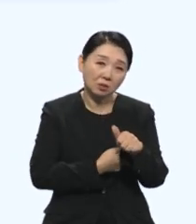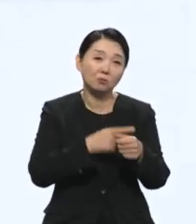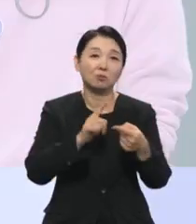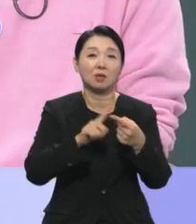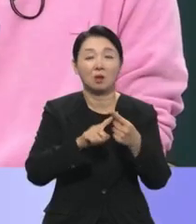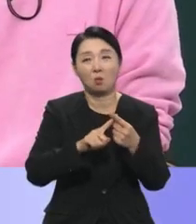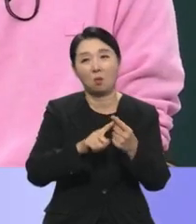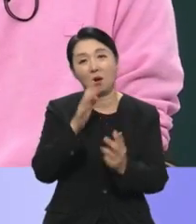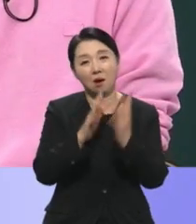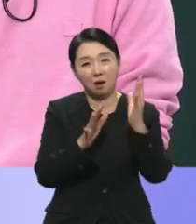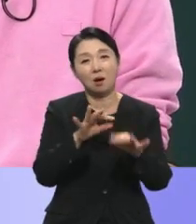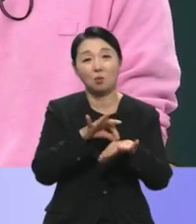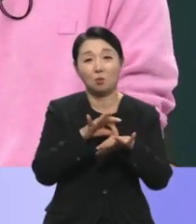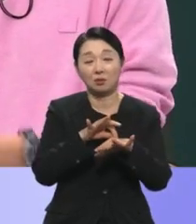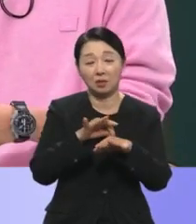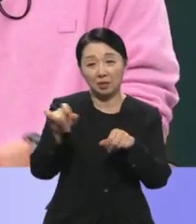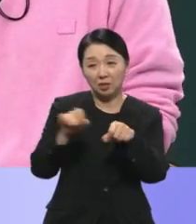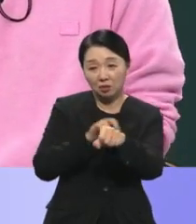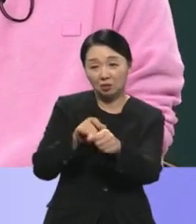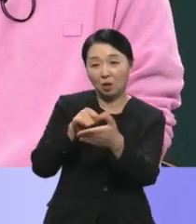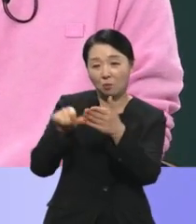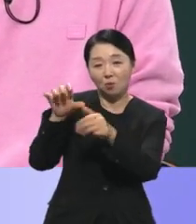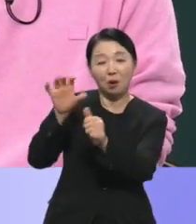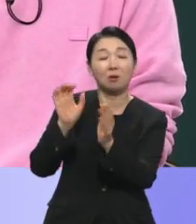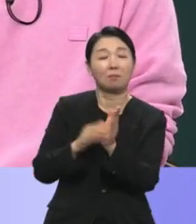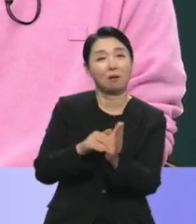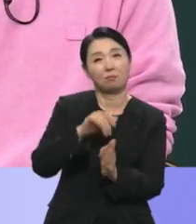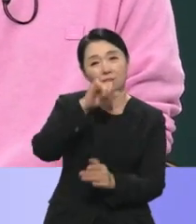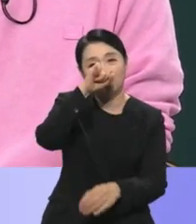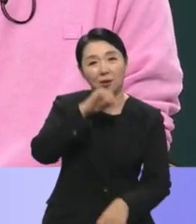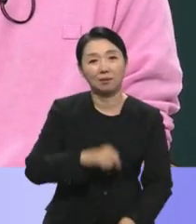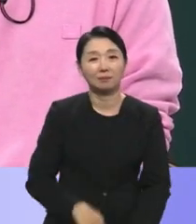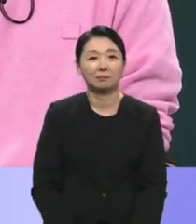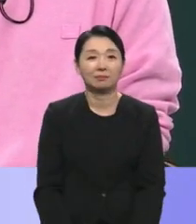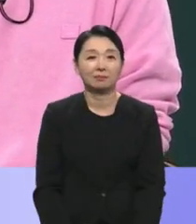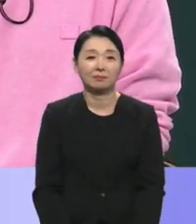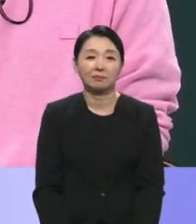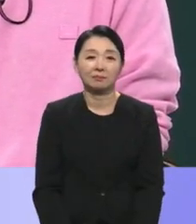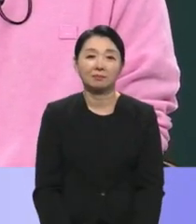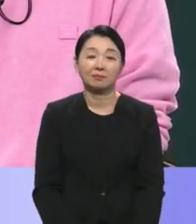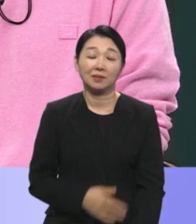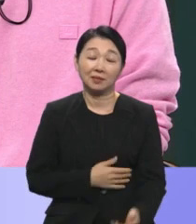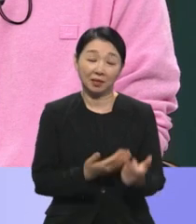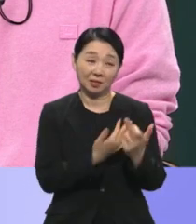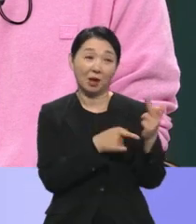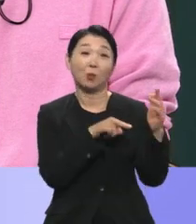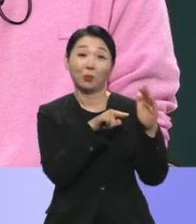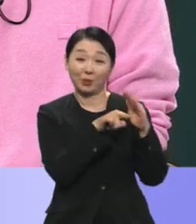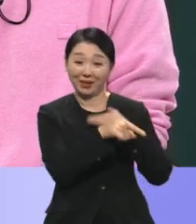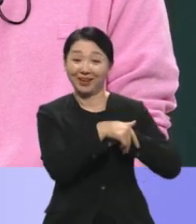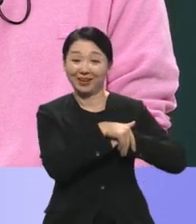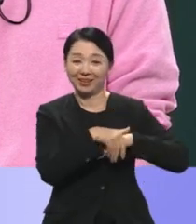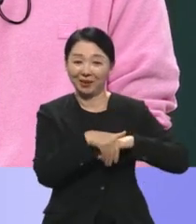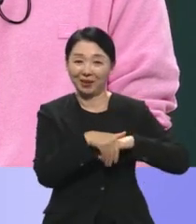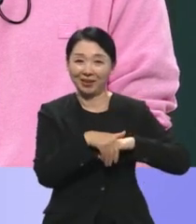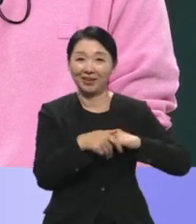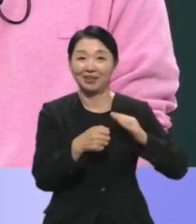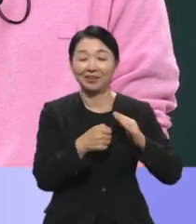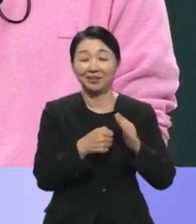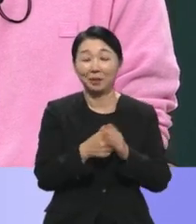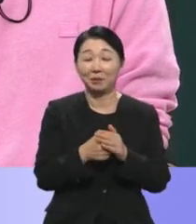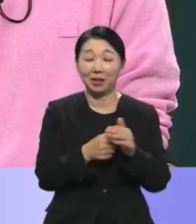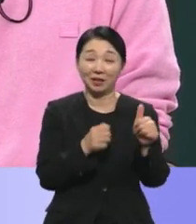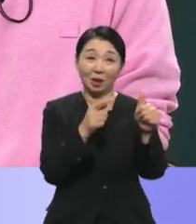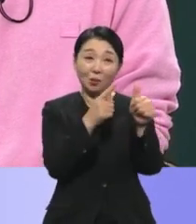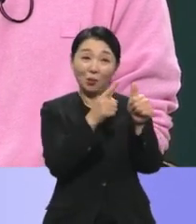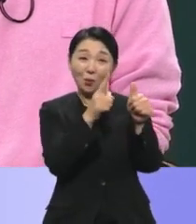맛있다고 합니다 진짜 다 저는 이번에 강원도 갈 일이 있어서 아까 그 홍성